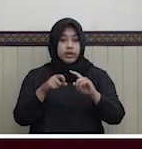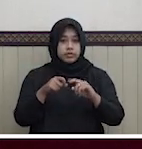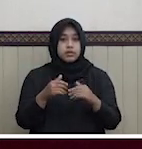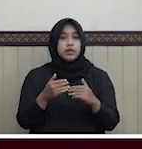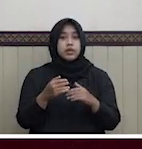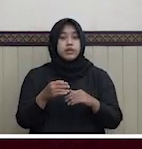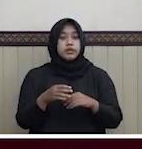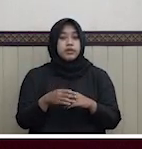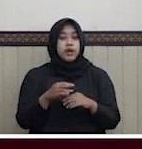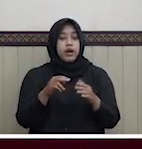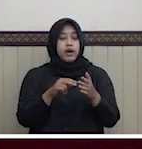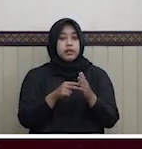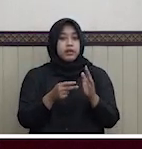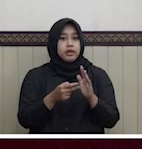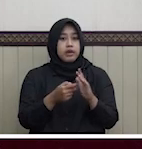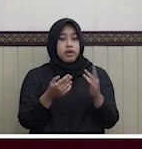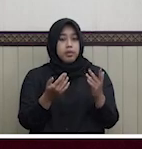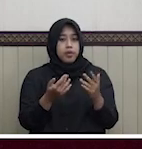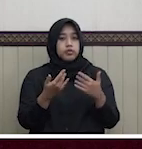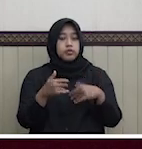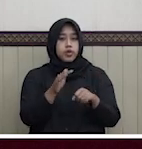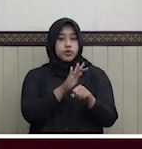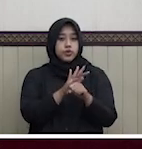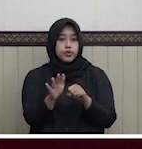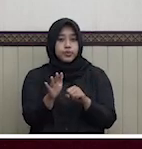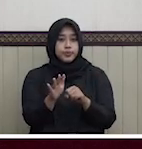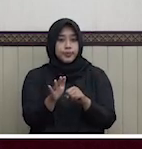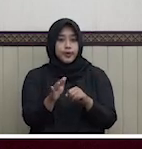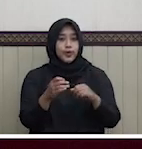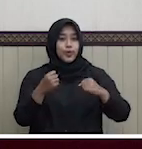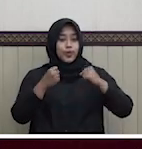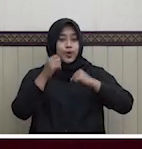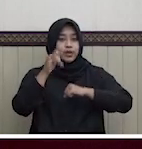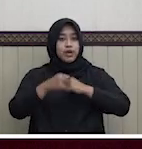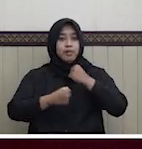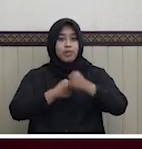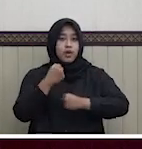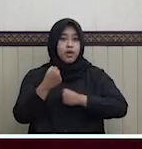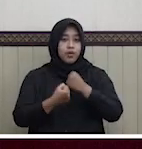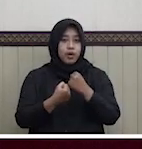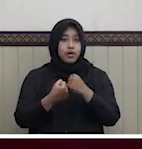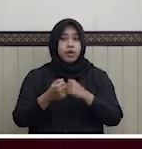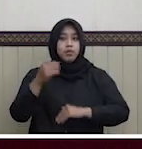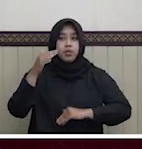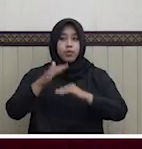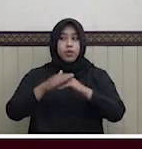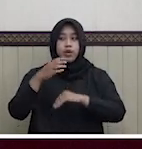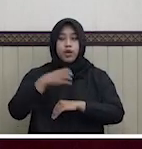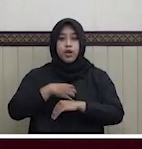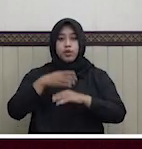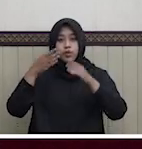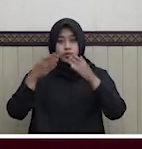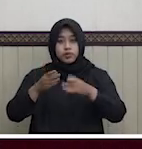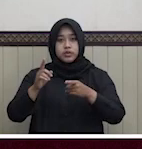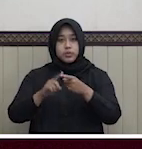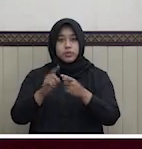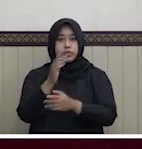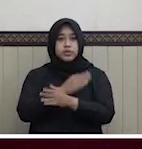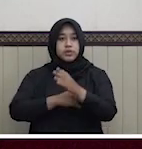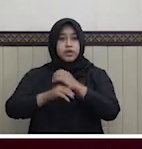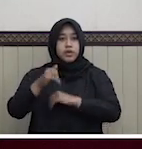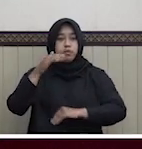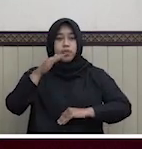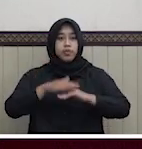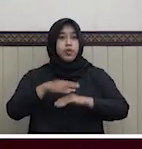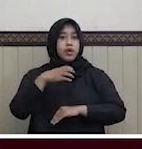kekerasan juga artinya eh cukup cukup kuat yang untuk melakukan pemenuhan hak-hak bagi teman-teman the kabel